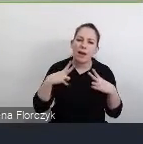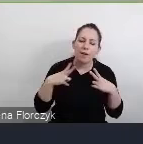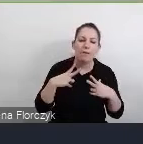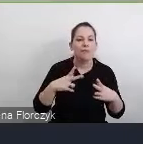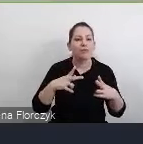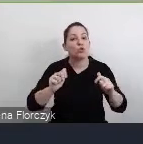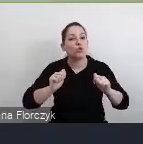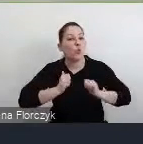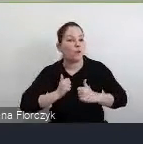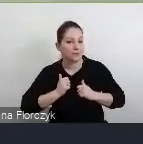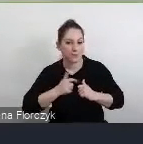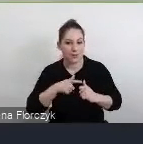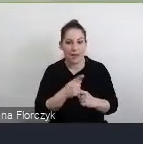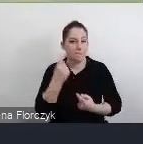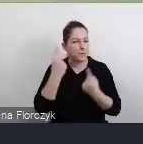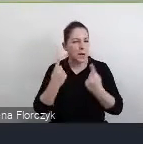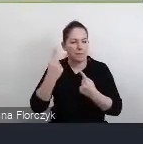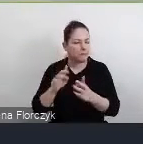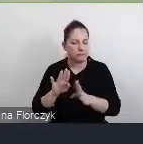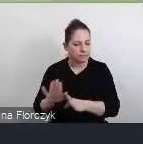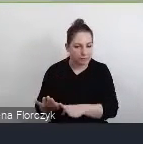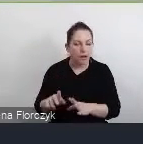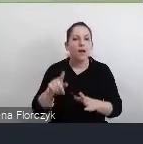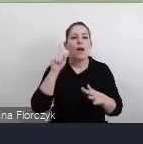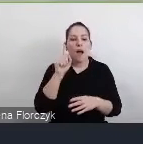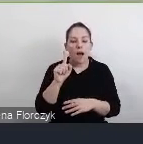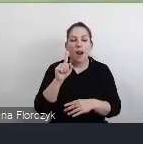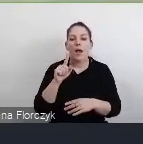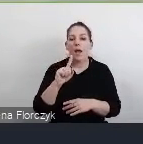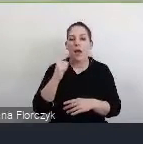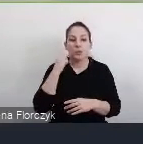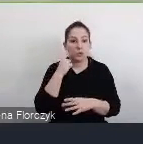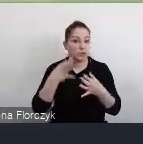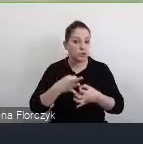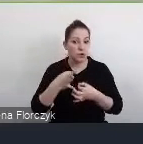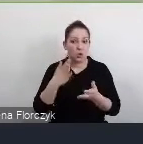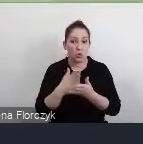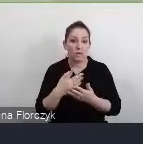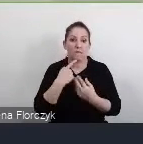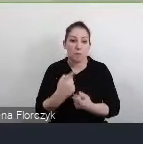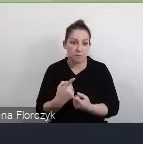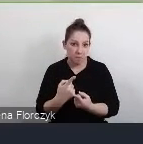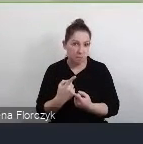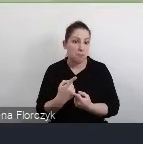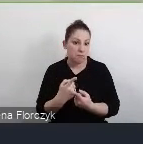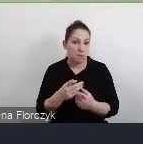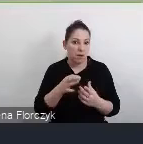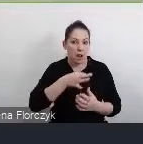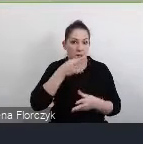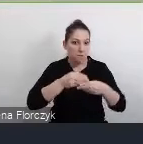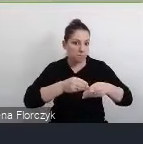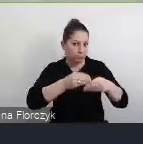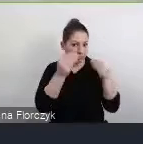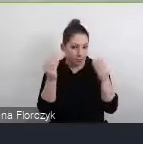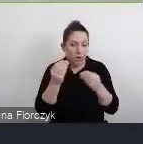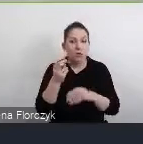rekreacyjno-turystyczne niż przemysłowe, ale jak słyszeliśmy dzisiaj już wypowiedzi całkiem dobrze się rozwijające i mające